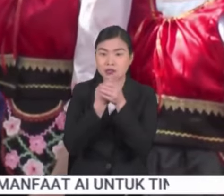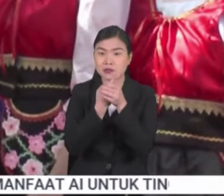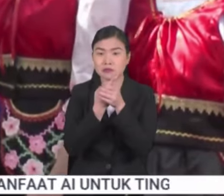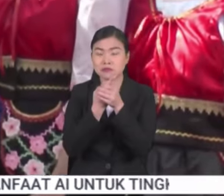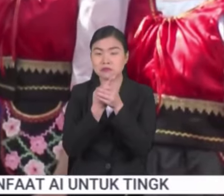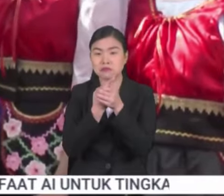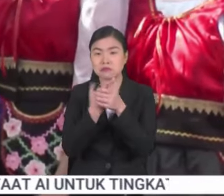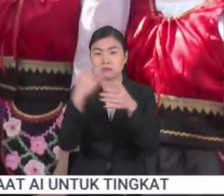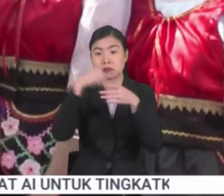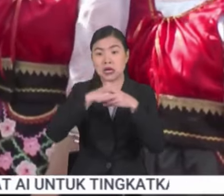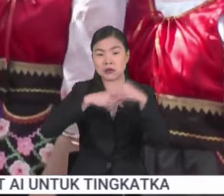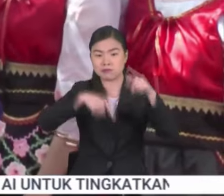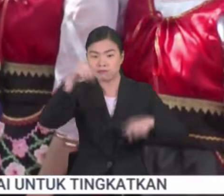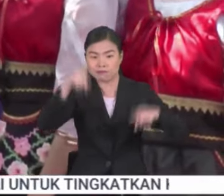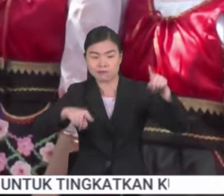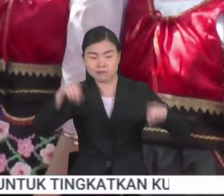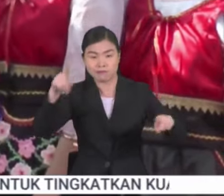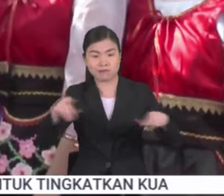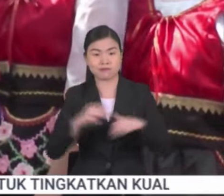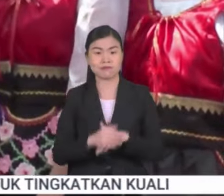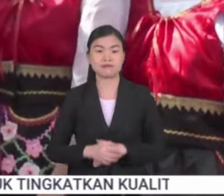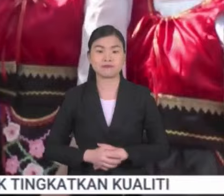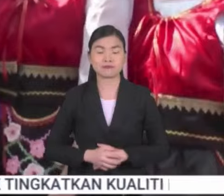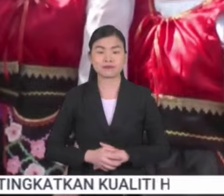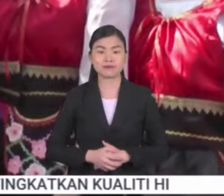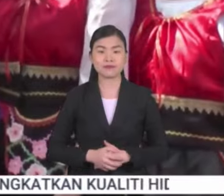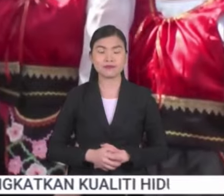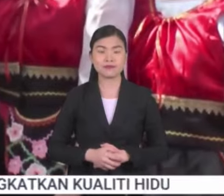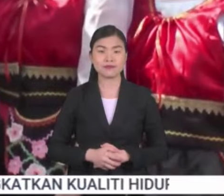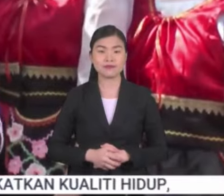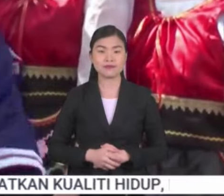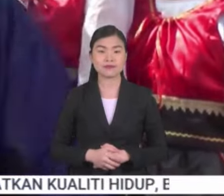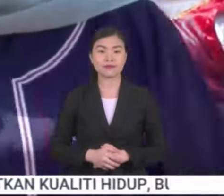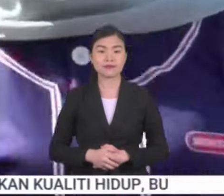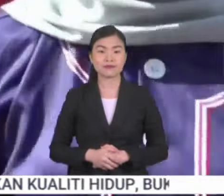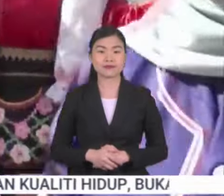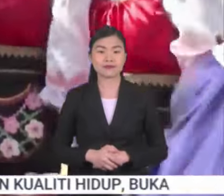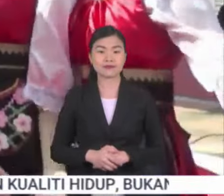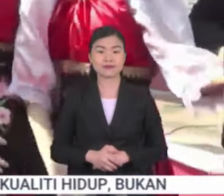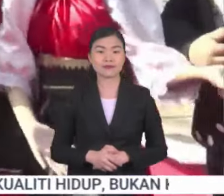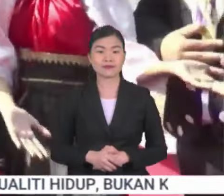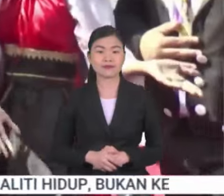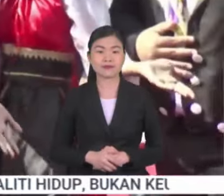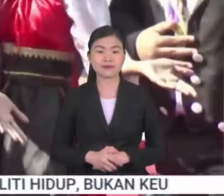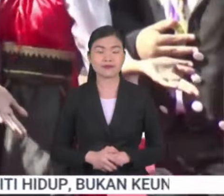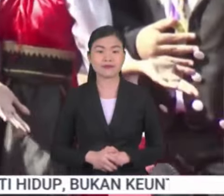antara kaum yang ada di negara ini. Farah Huda, Sahiran, RTM. Mana lagi?